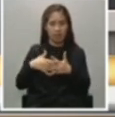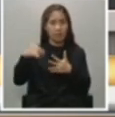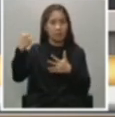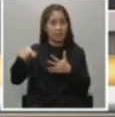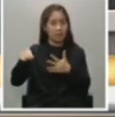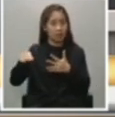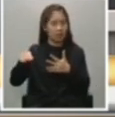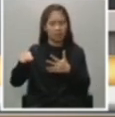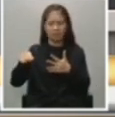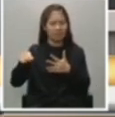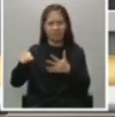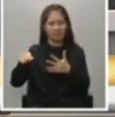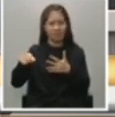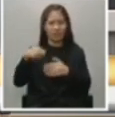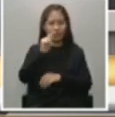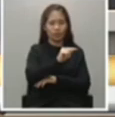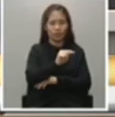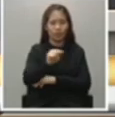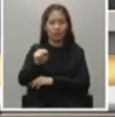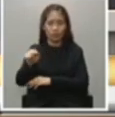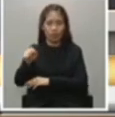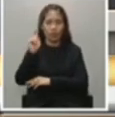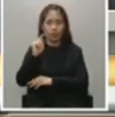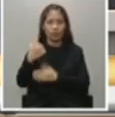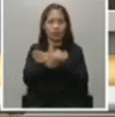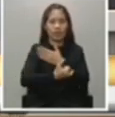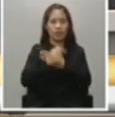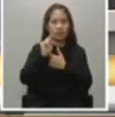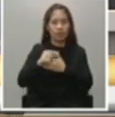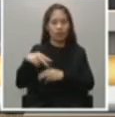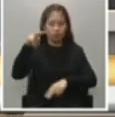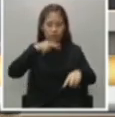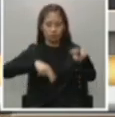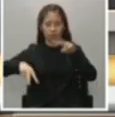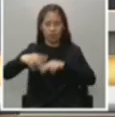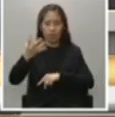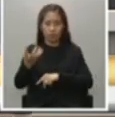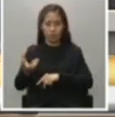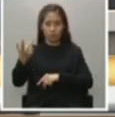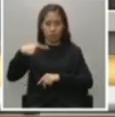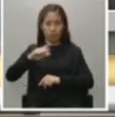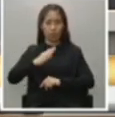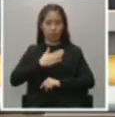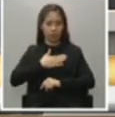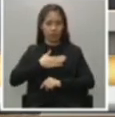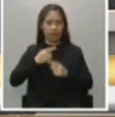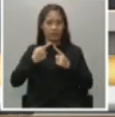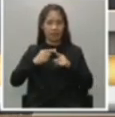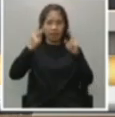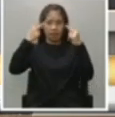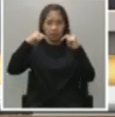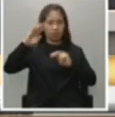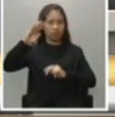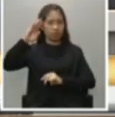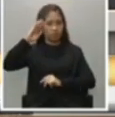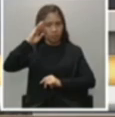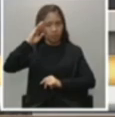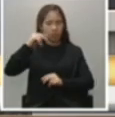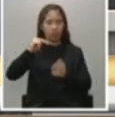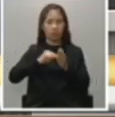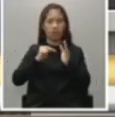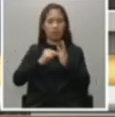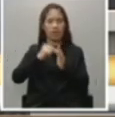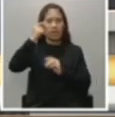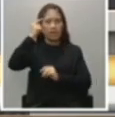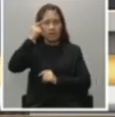ค่ะทุกประเทศย่อมต้องรักษาผลประโยชน์ของตัวเองแต่พลเอกประยุทธ์จันทร์โอชากลับไม่คิด